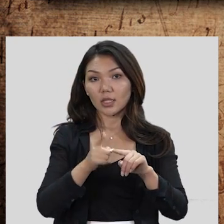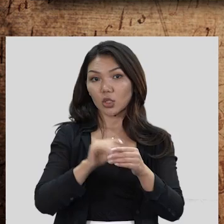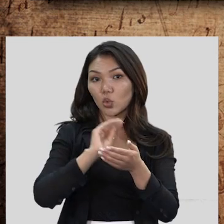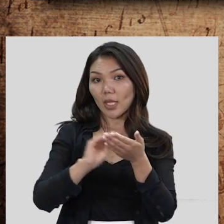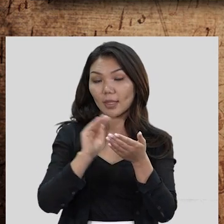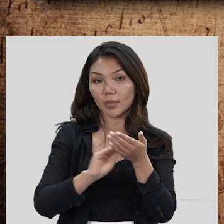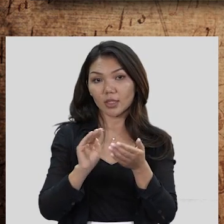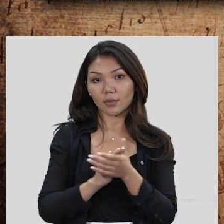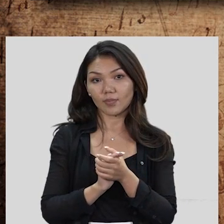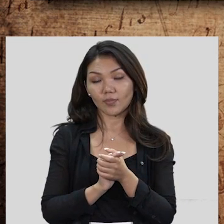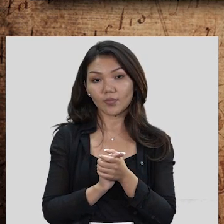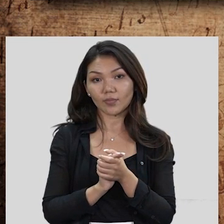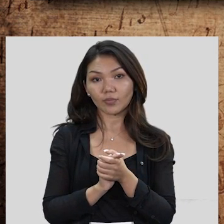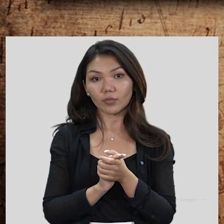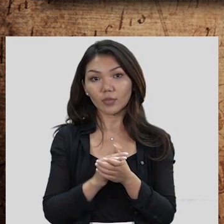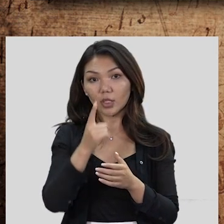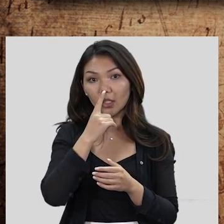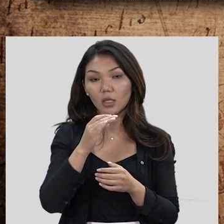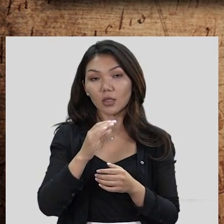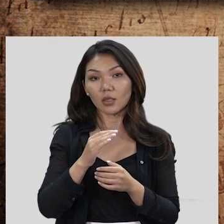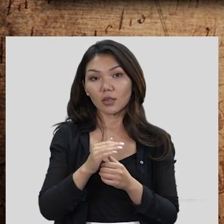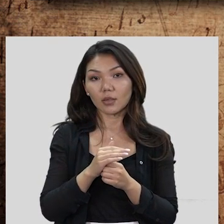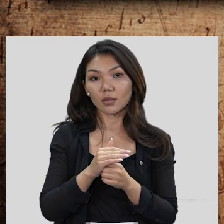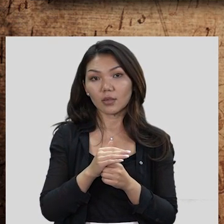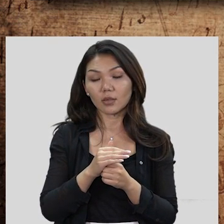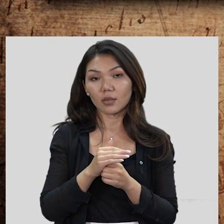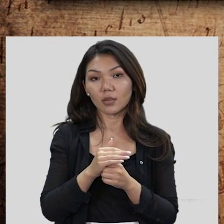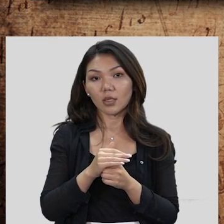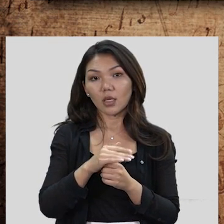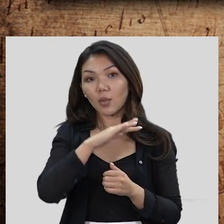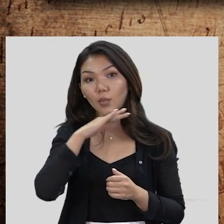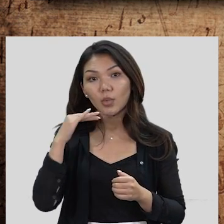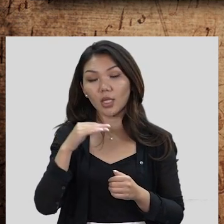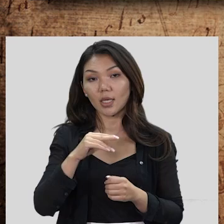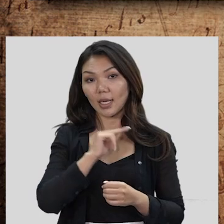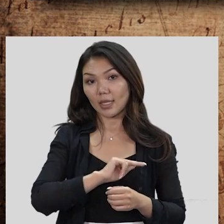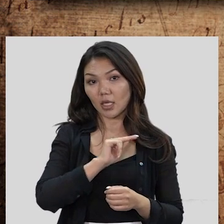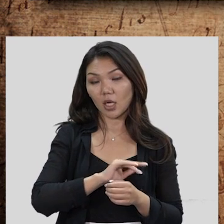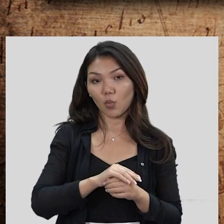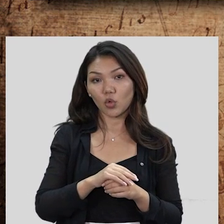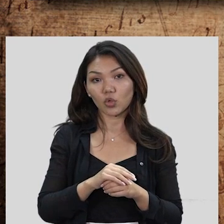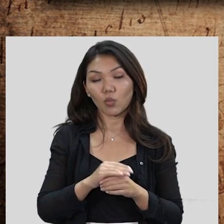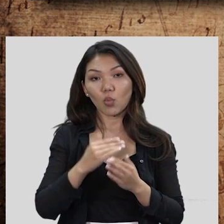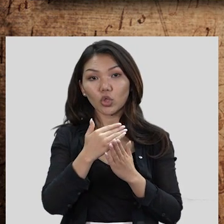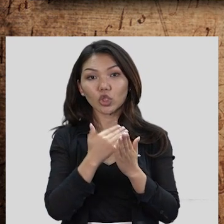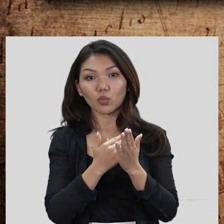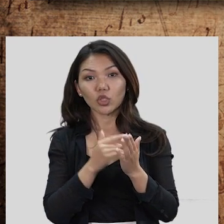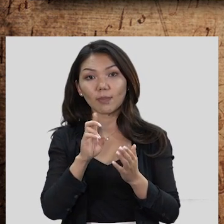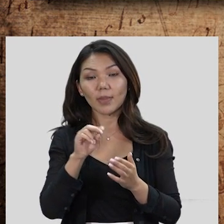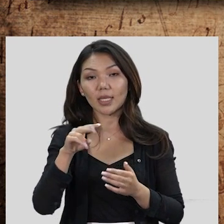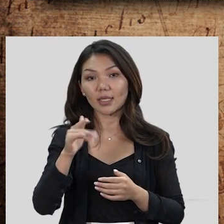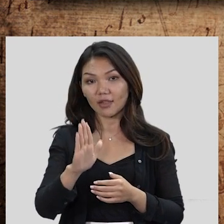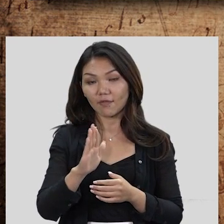цивилизаций ближнего востока закономерным итогом это многолетняя работа и восхождение по цепочке билингв и словарей стало